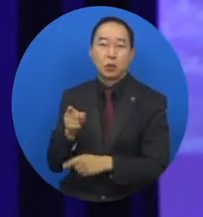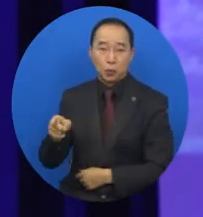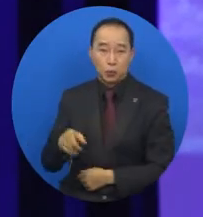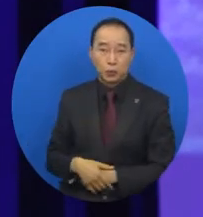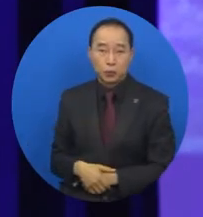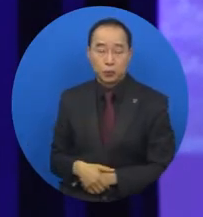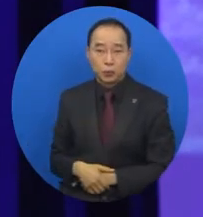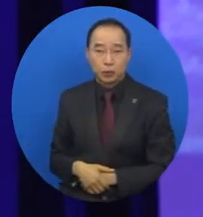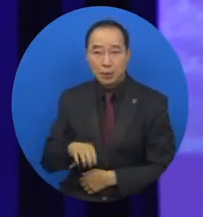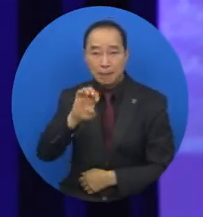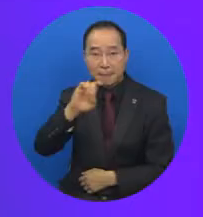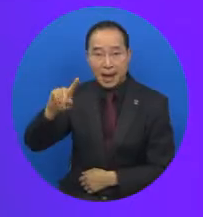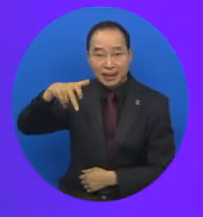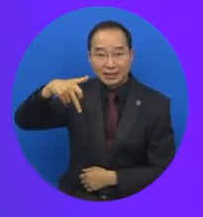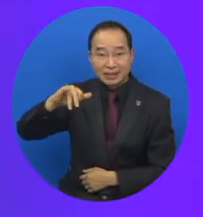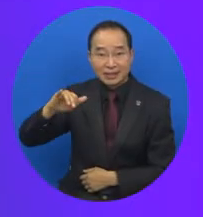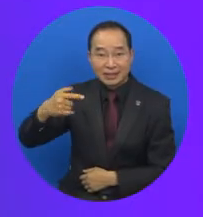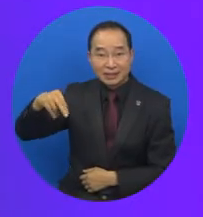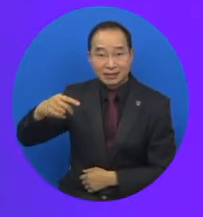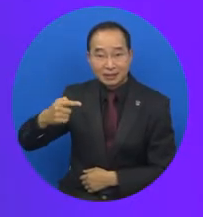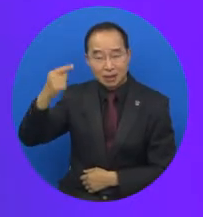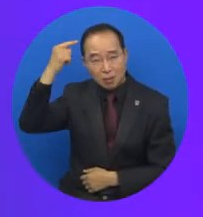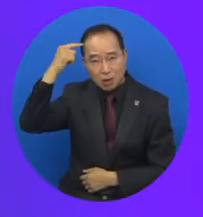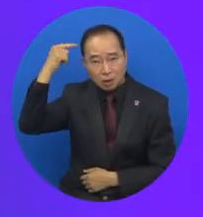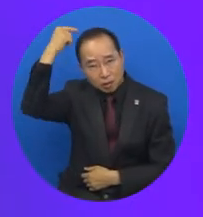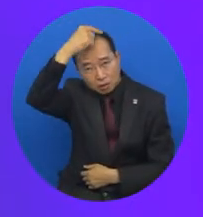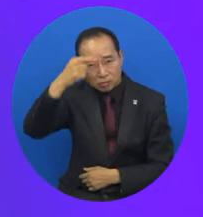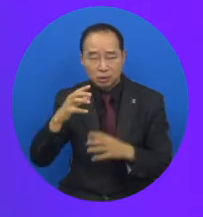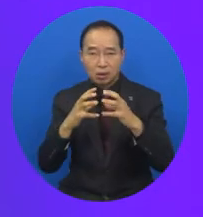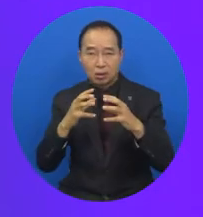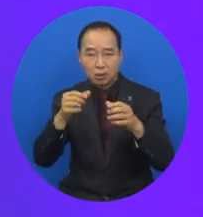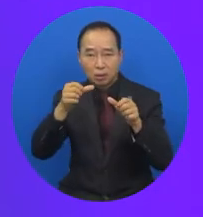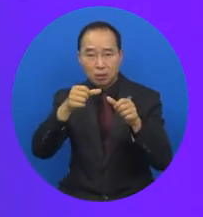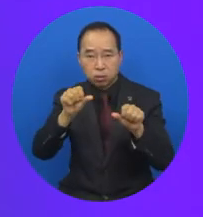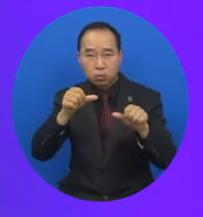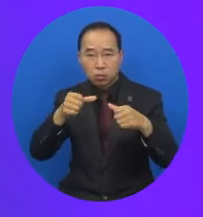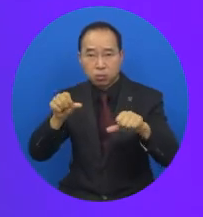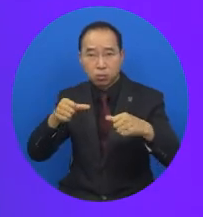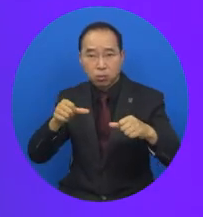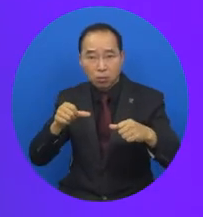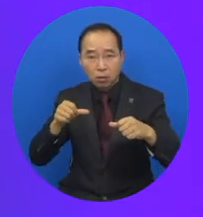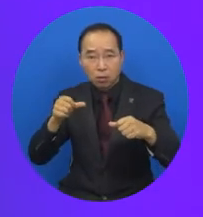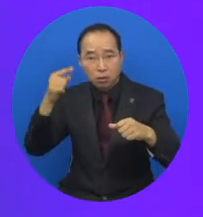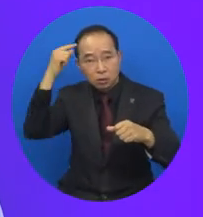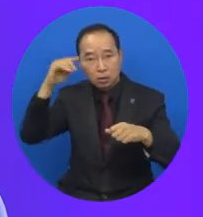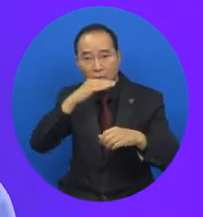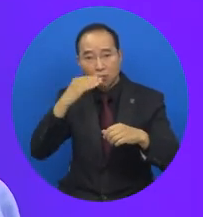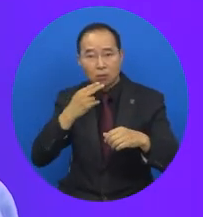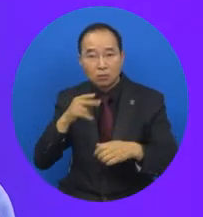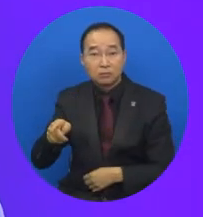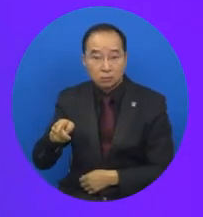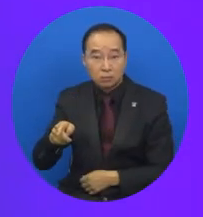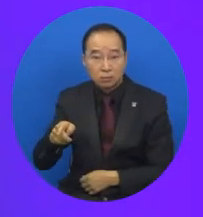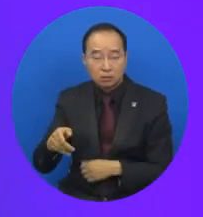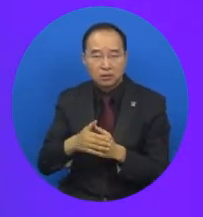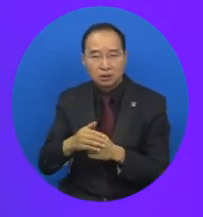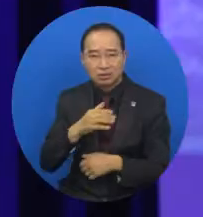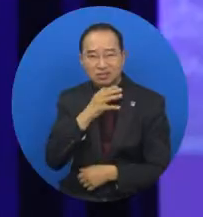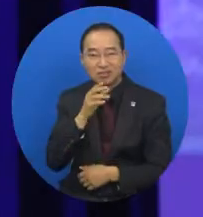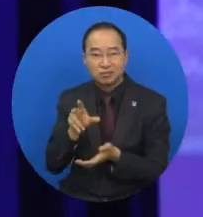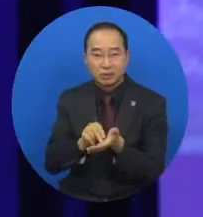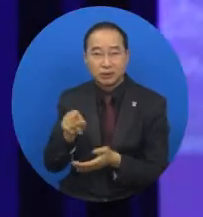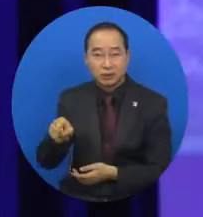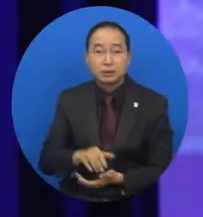이제 치매의 원인들이 한 78가지에서 한 90가지 정도 된다고들